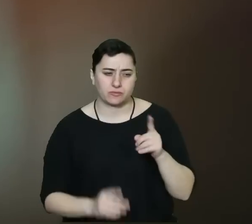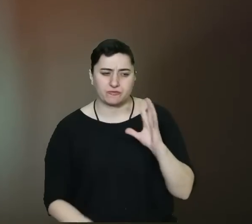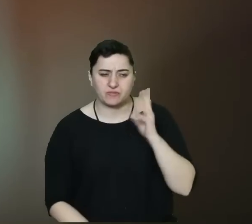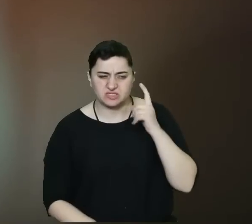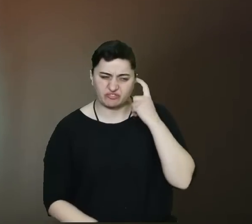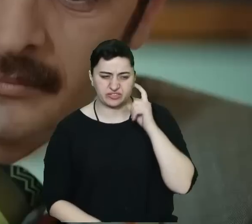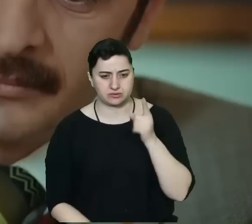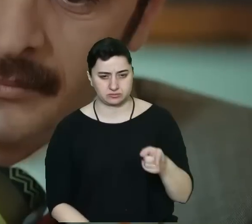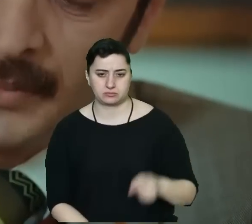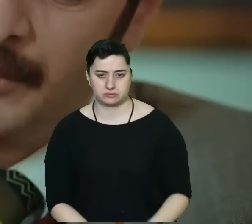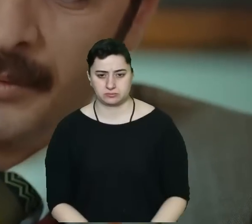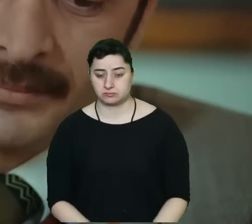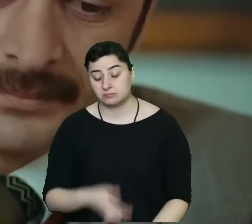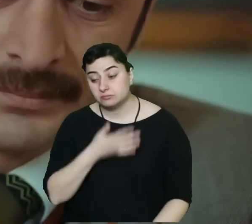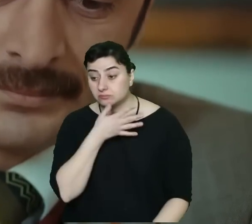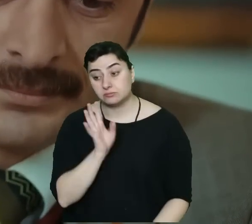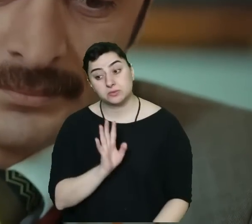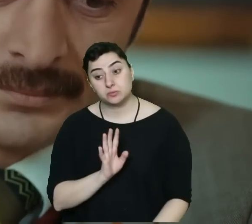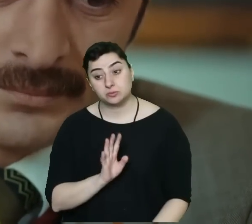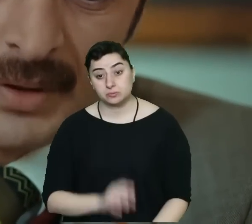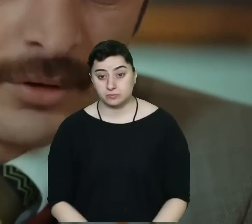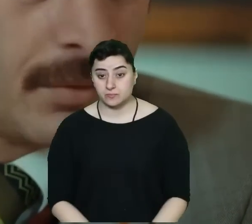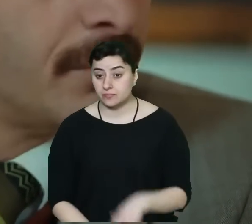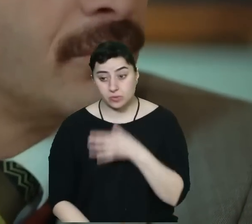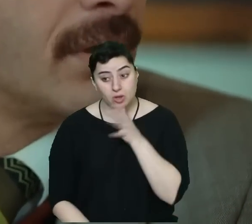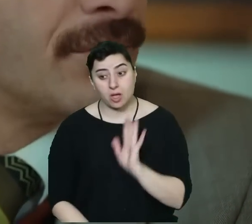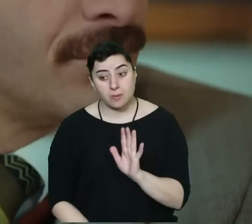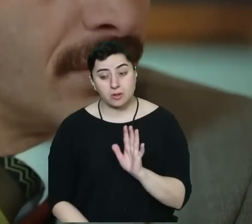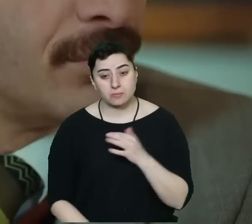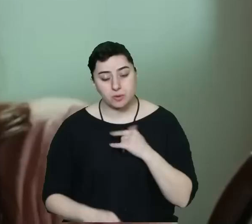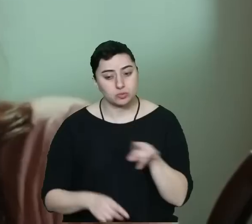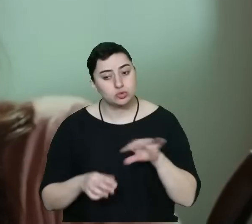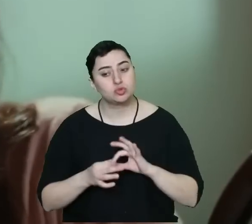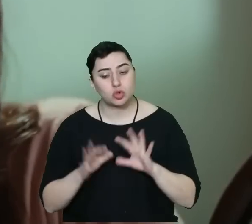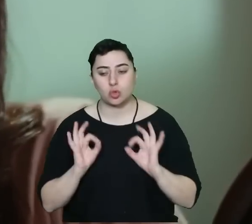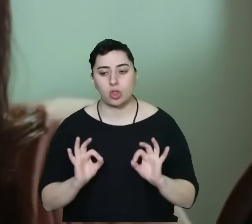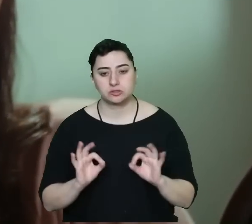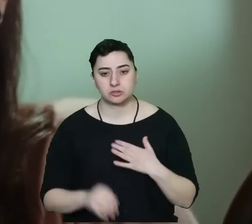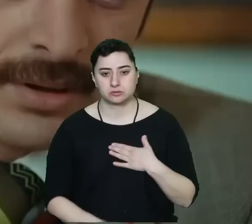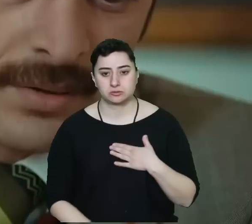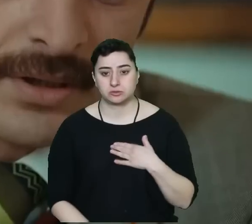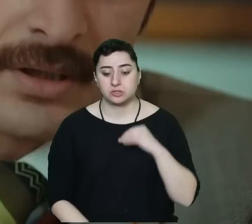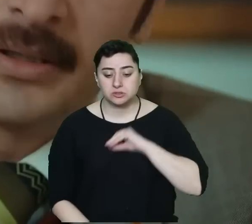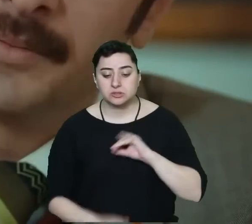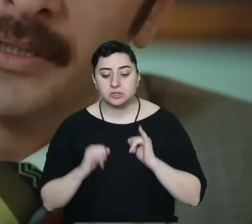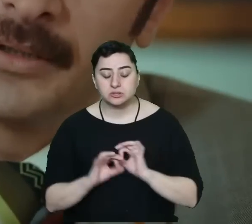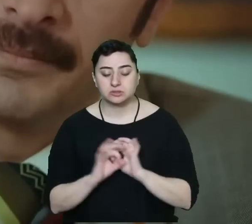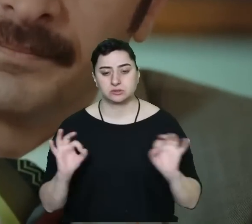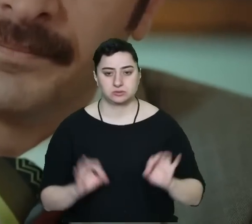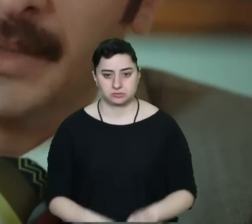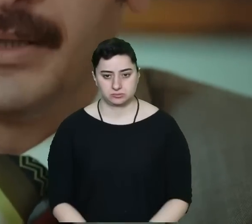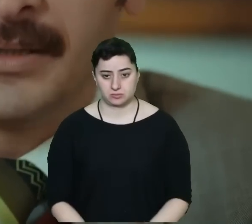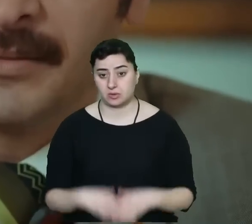fazla pimpiriklisin. Bilmiyorum. Bilmiyorum ama mutlaka çözeceğim bu işi. Yoksa içim hiç rahat